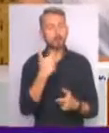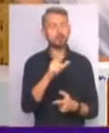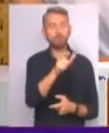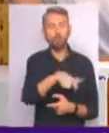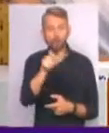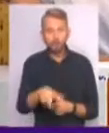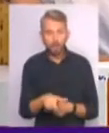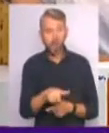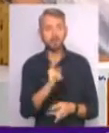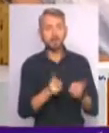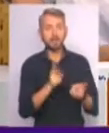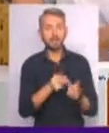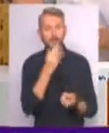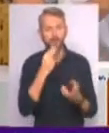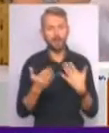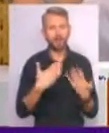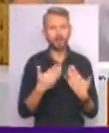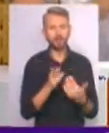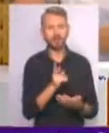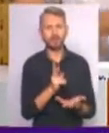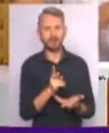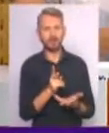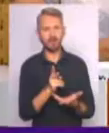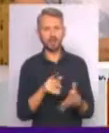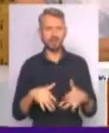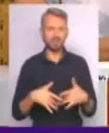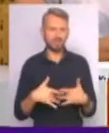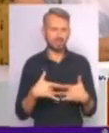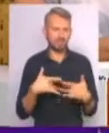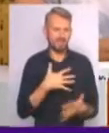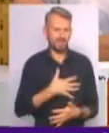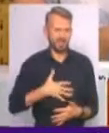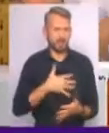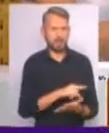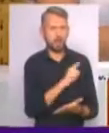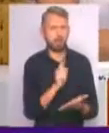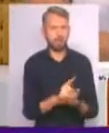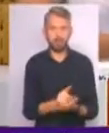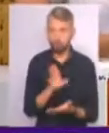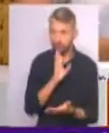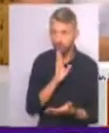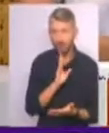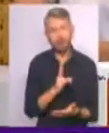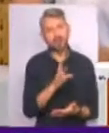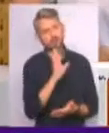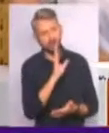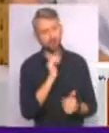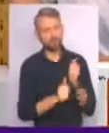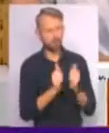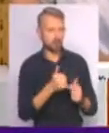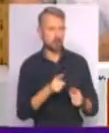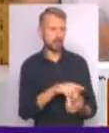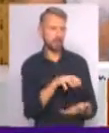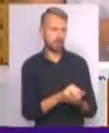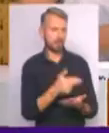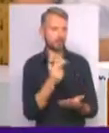людей к приготовлению еды относятся как вот к неприятной обязанности. Жінки. Что-то, ну, женщины чаще этим вот занимаются,